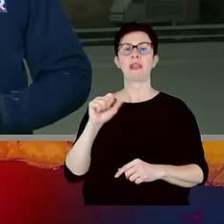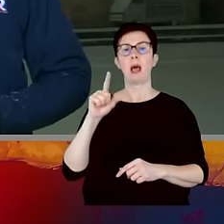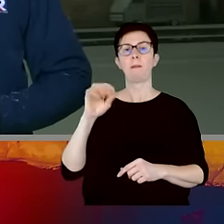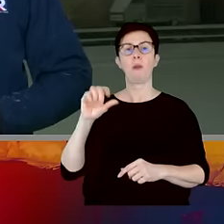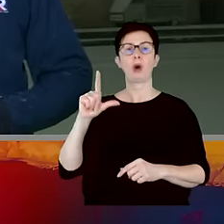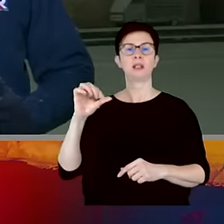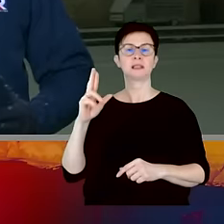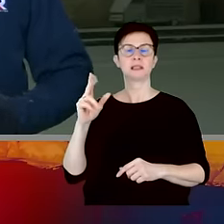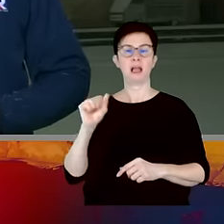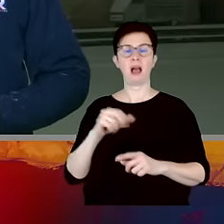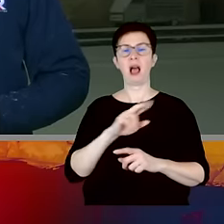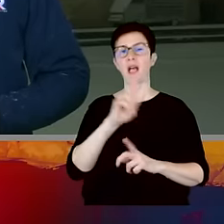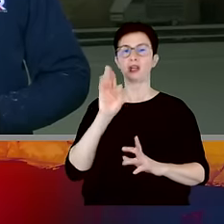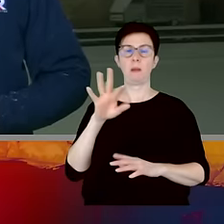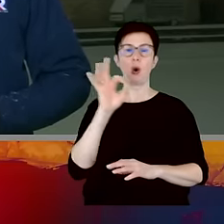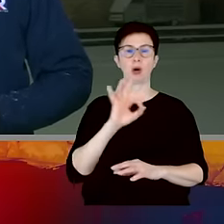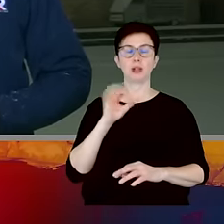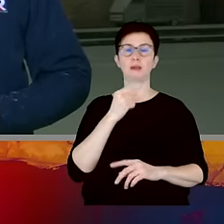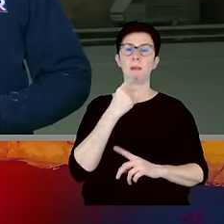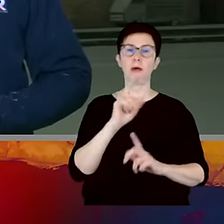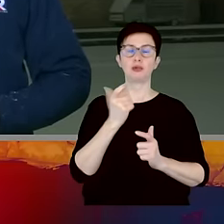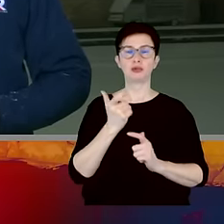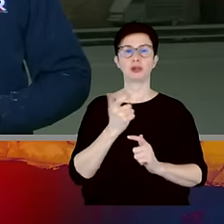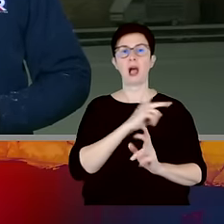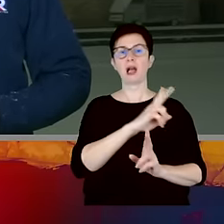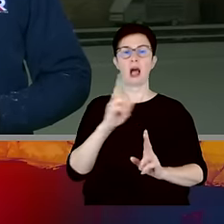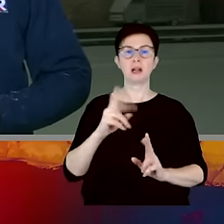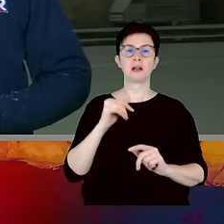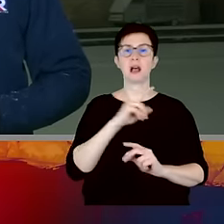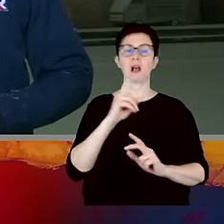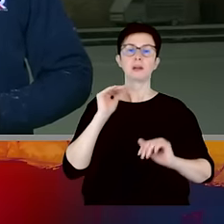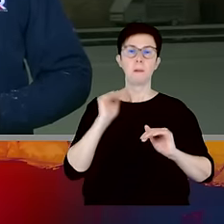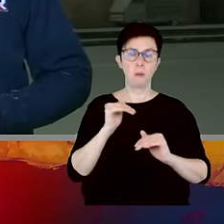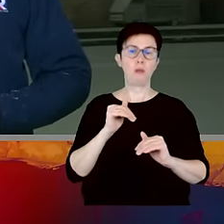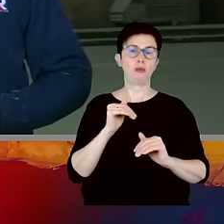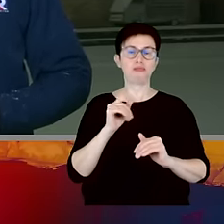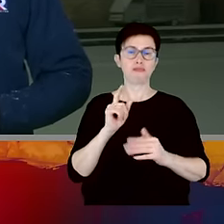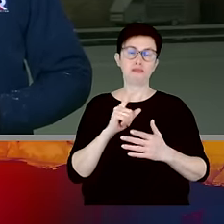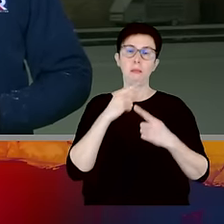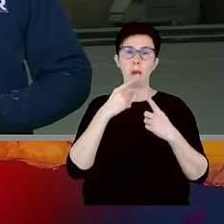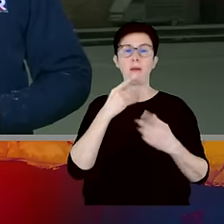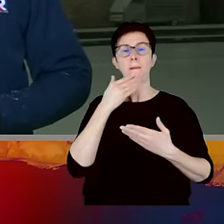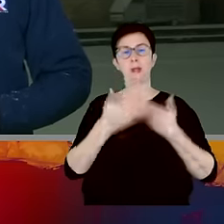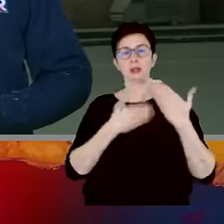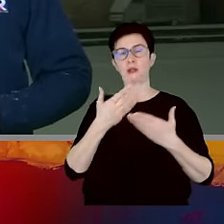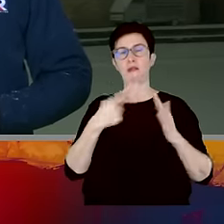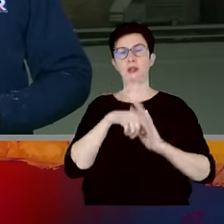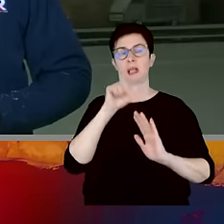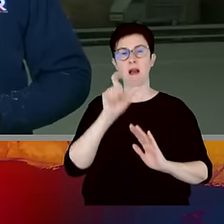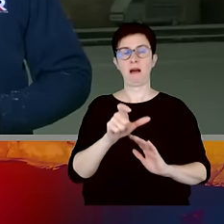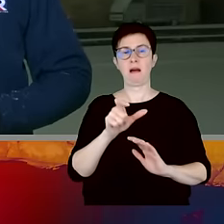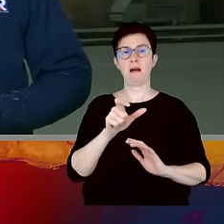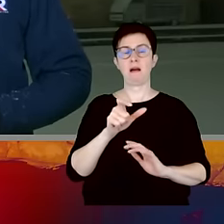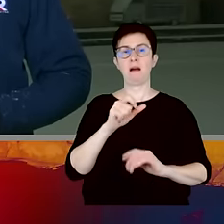możliwość przemówienia, dodania kilku słów od siebie, pozdrowienia Mariusza Kamińskiego, który znajduje się właśnie za murami